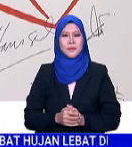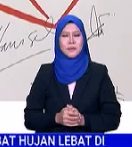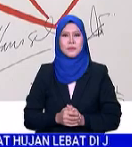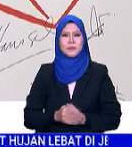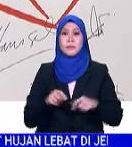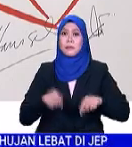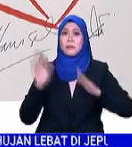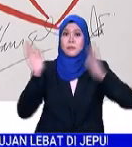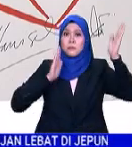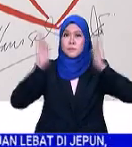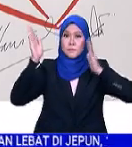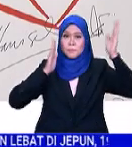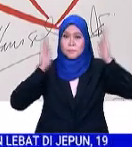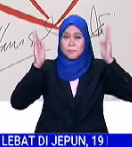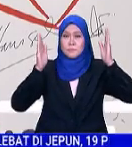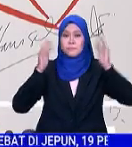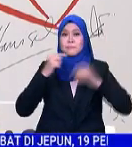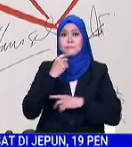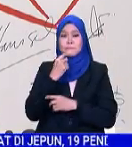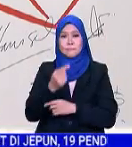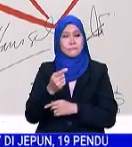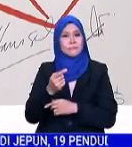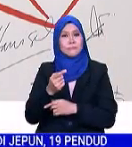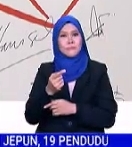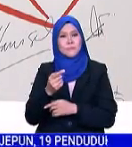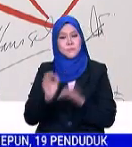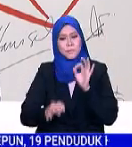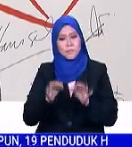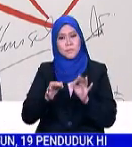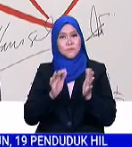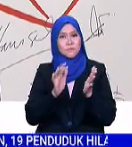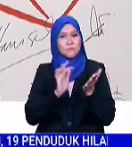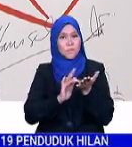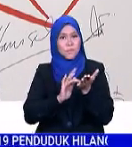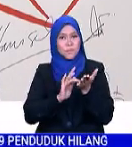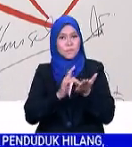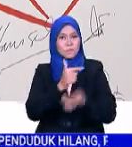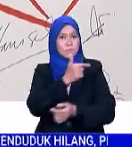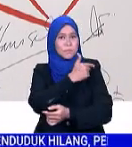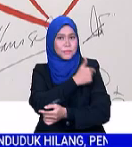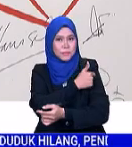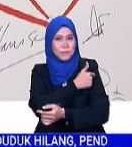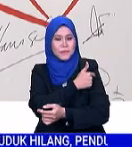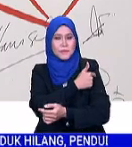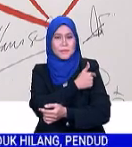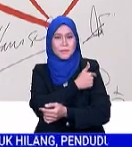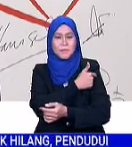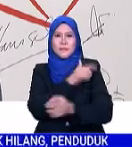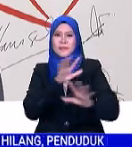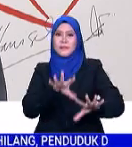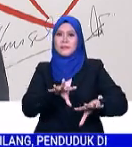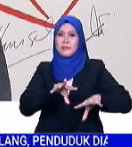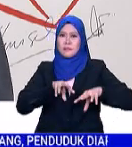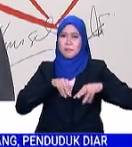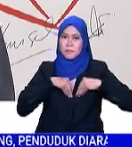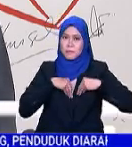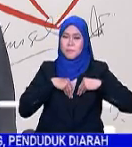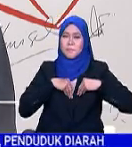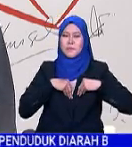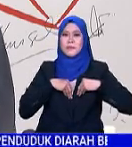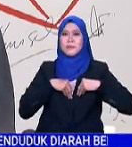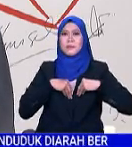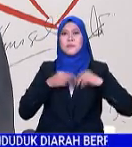Pendirian Malaysia adalah sekiranya vaksin itu adalah vaksin yang diterima